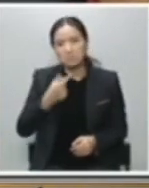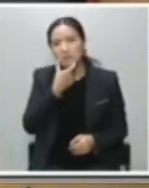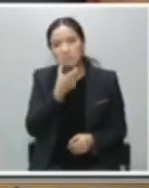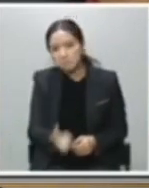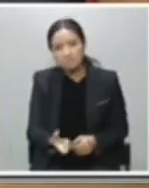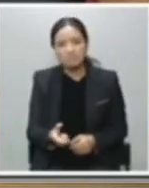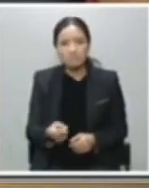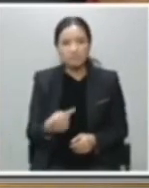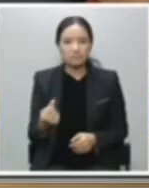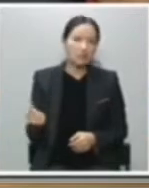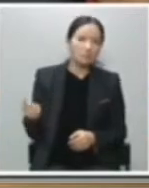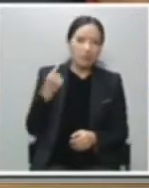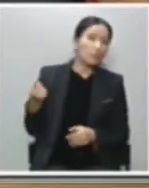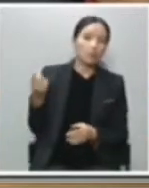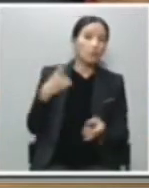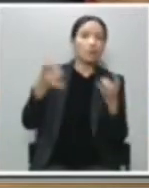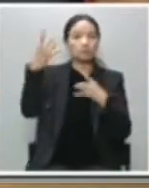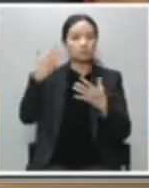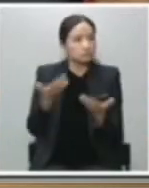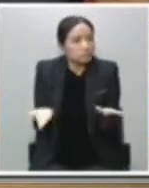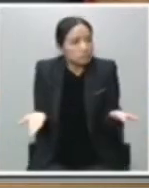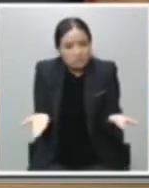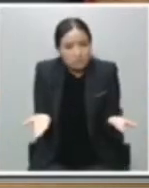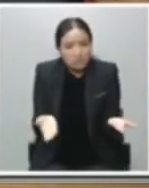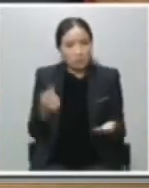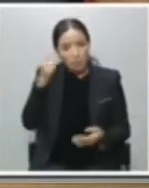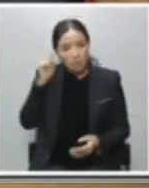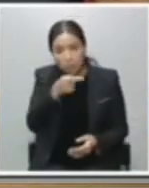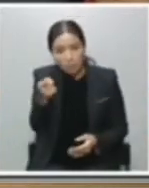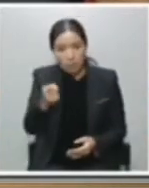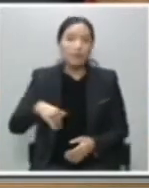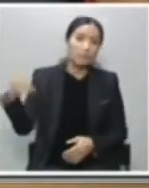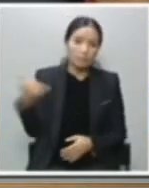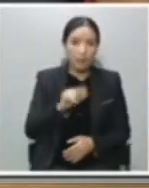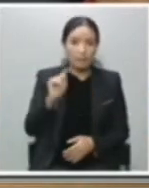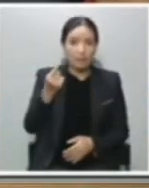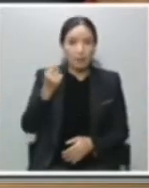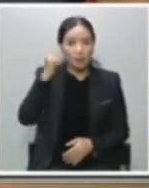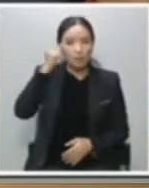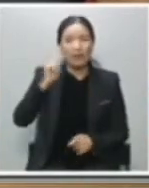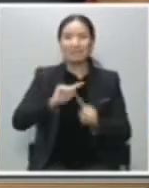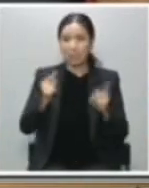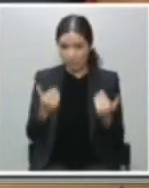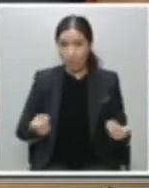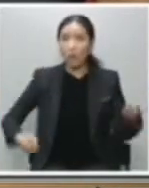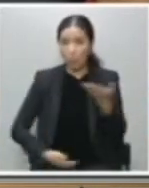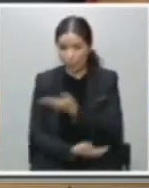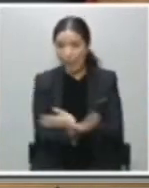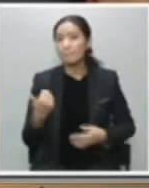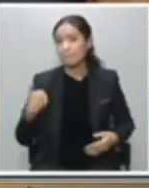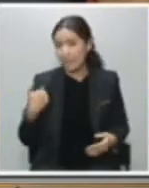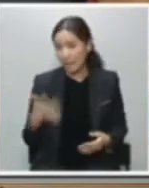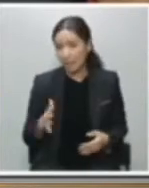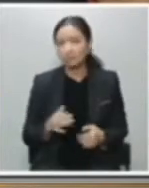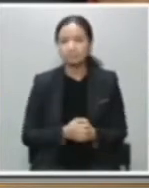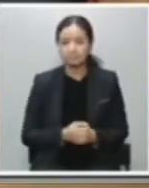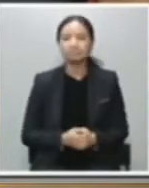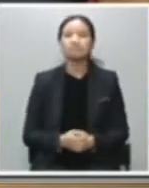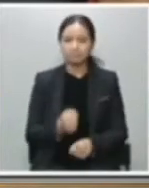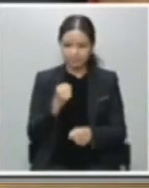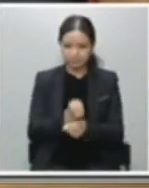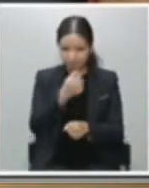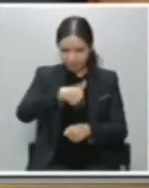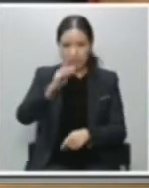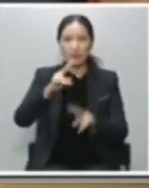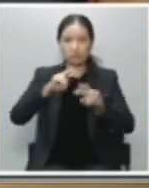อาจจะโดนบล็อกโดนนู่นโดนนี่พวกท่านก็ไม่รู้จะได้กลับกันมาอีกไหมแต่วันนี้เราได้โอกาสทำเป็นวิริยผลเล่ม